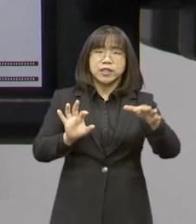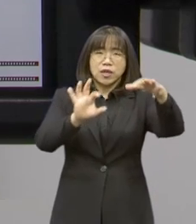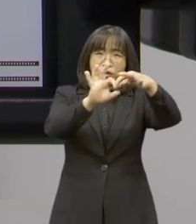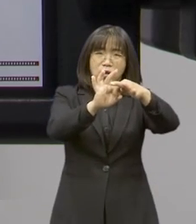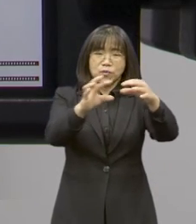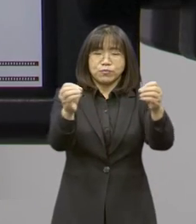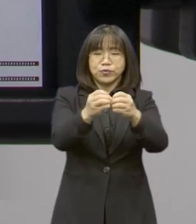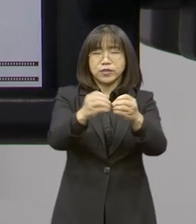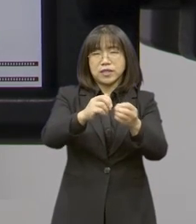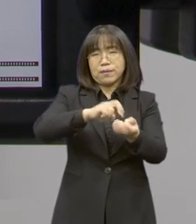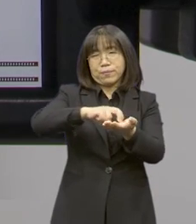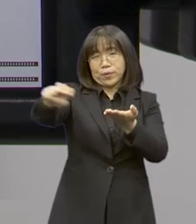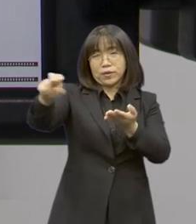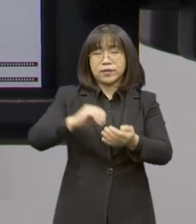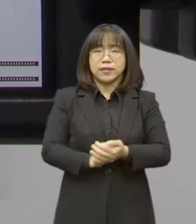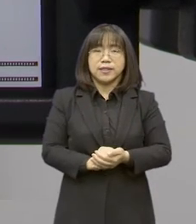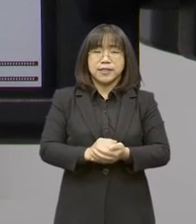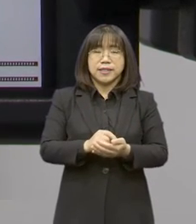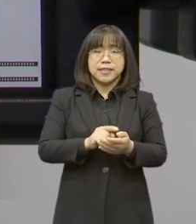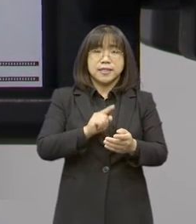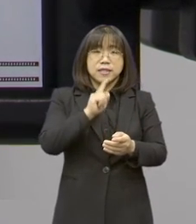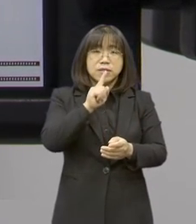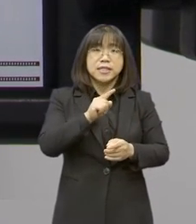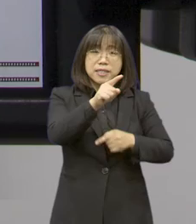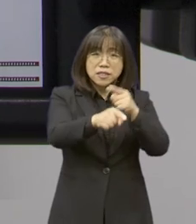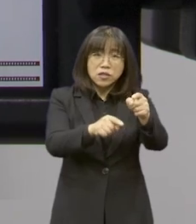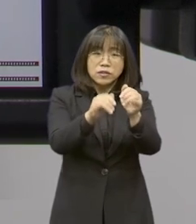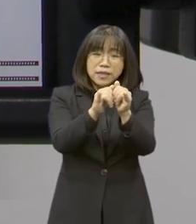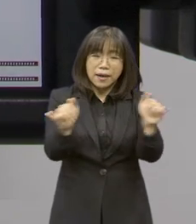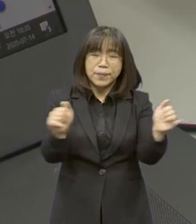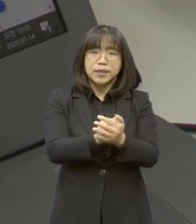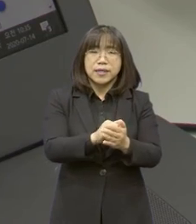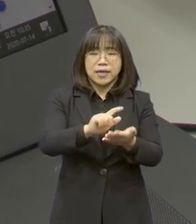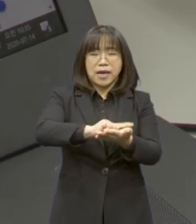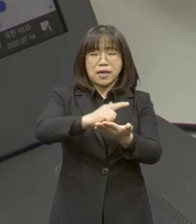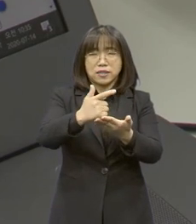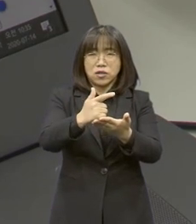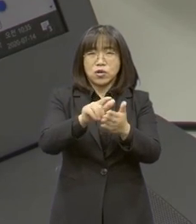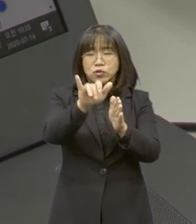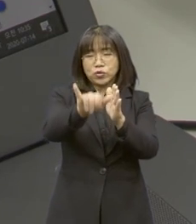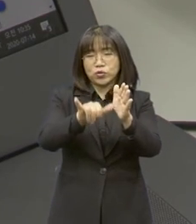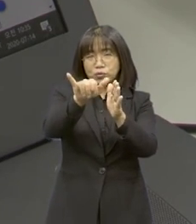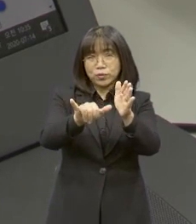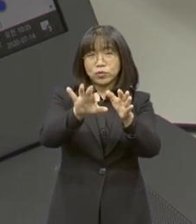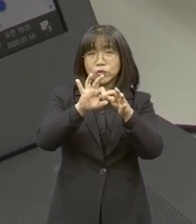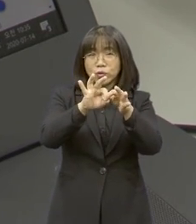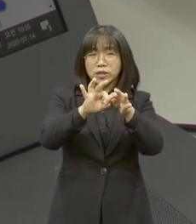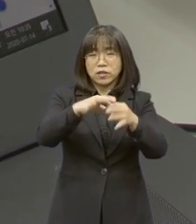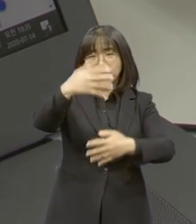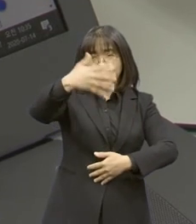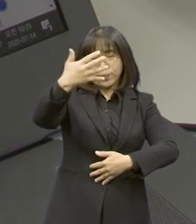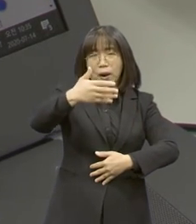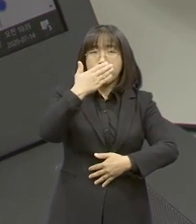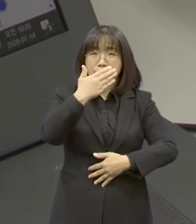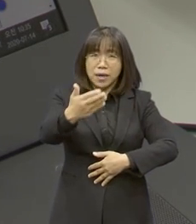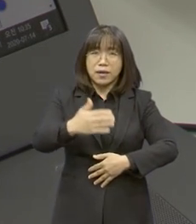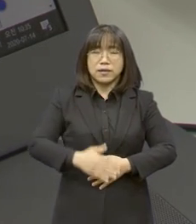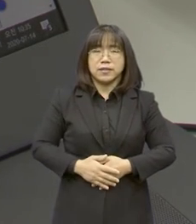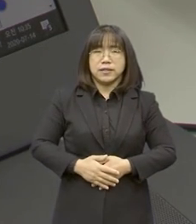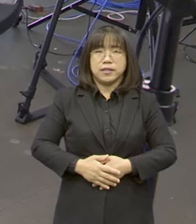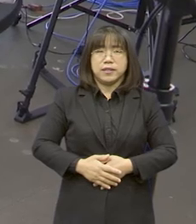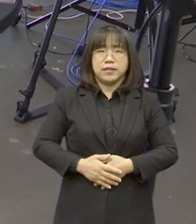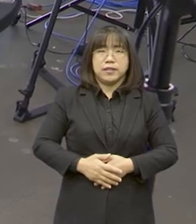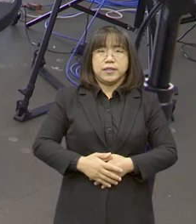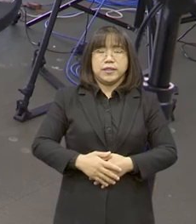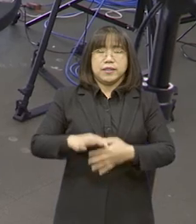유투브 링크 가 문자로 전송됩니다 신청한 구미는 아이 강서 tv 유튜브 채널을 활용해 강의를 들을 수